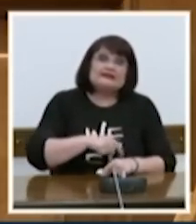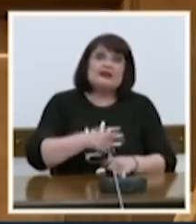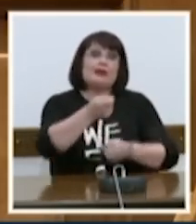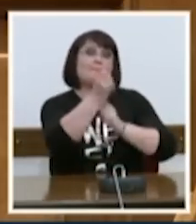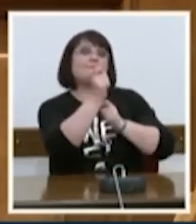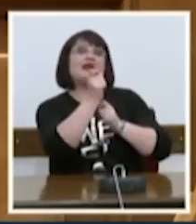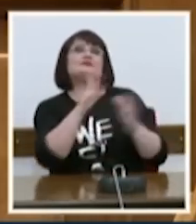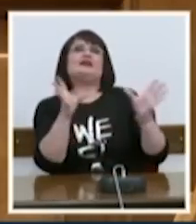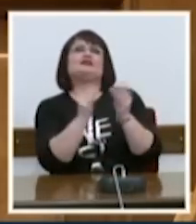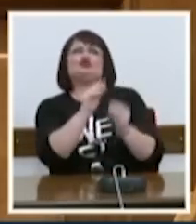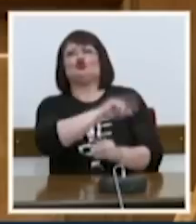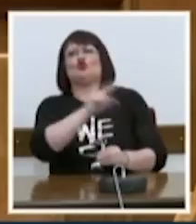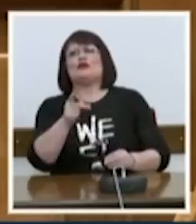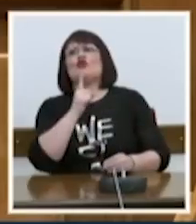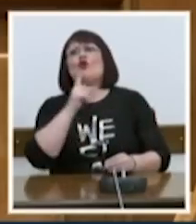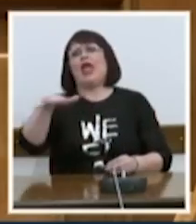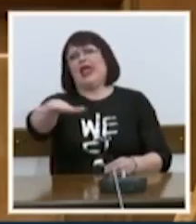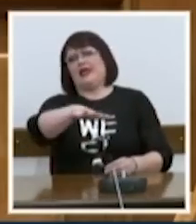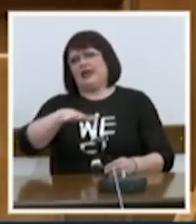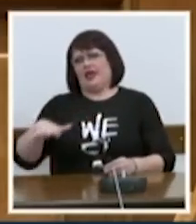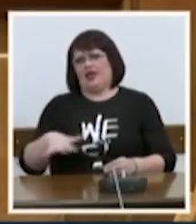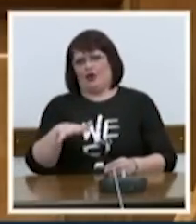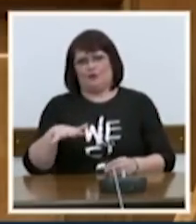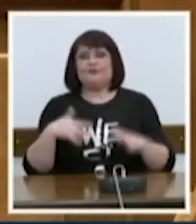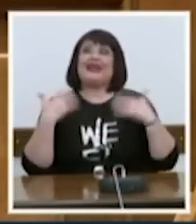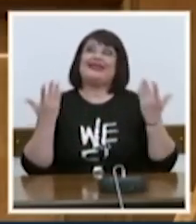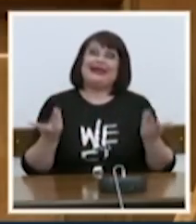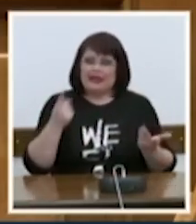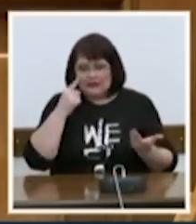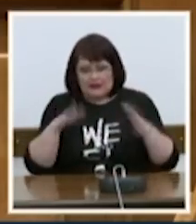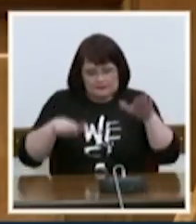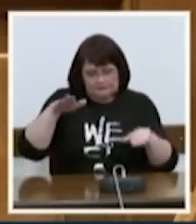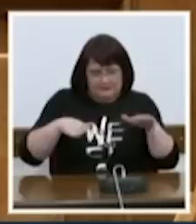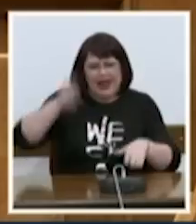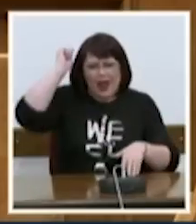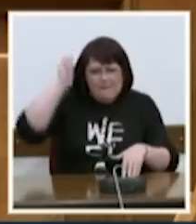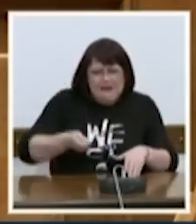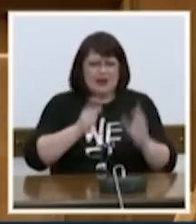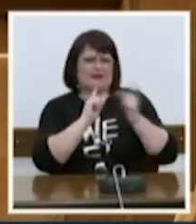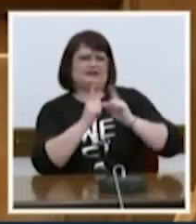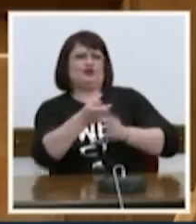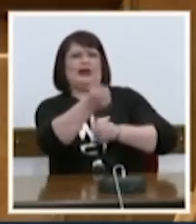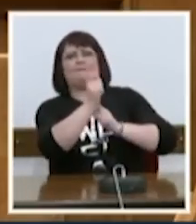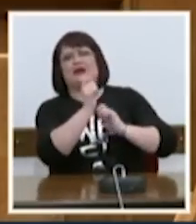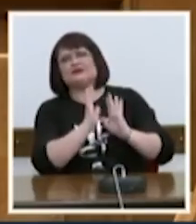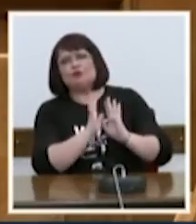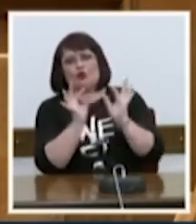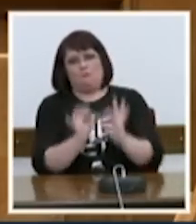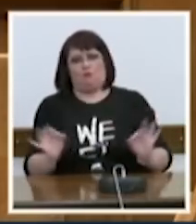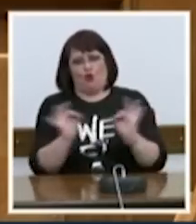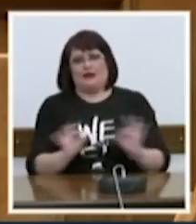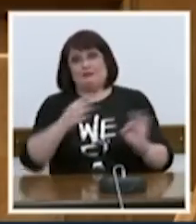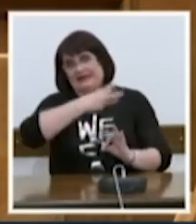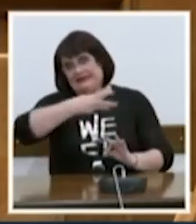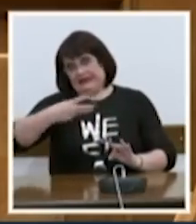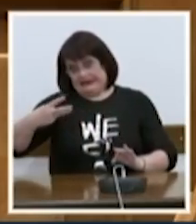Αιγαίου. Δηλαδή, κατά αναλογία και αυτή με την απαράδεκτη συμφωνία που μαγείρεψε ο